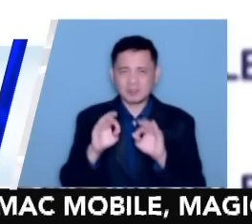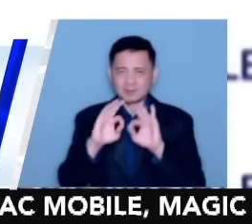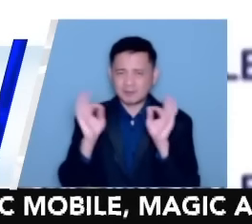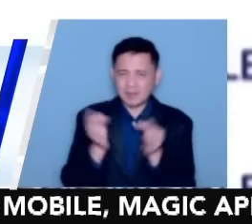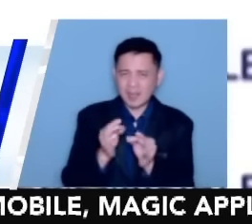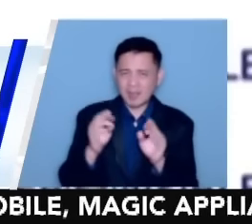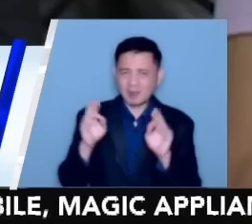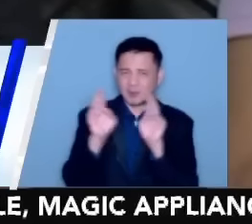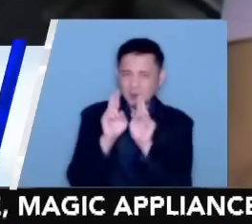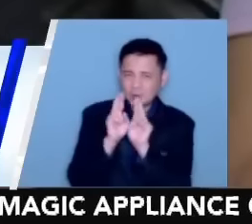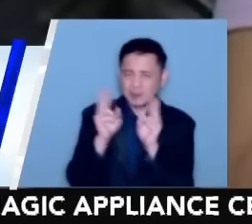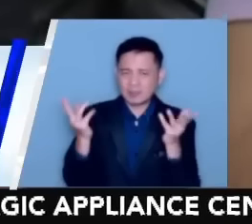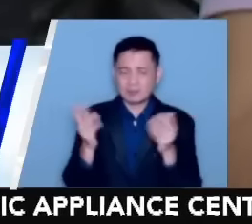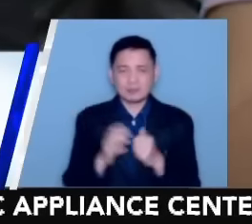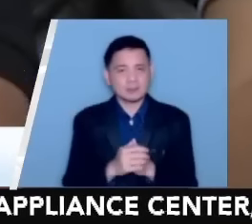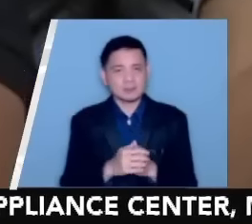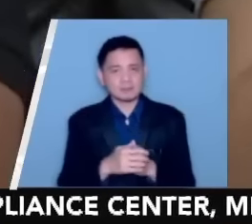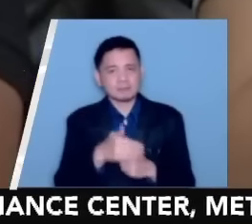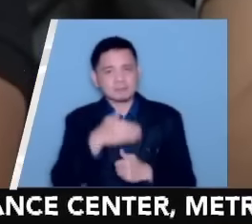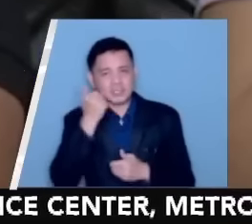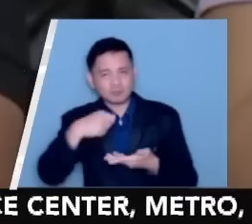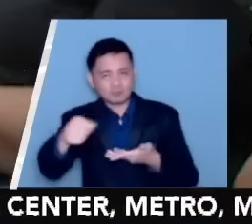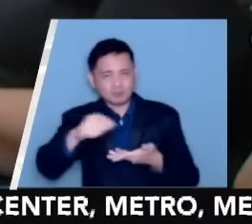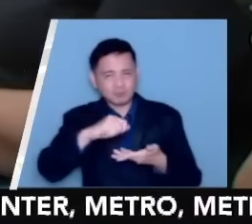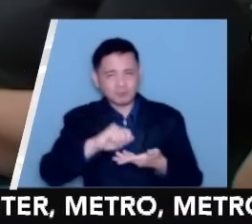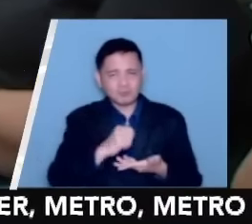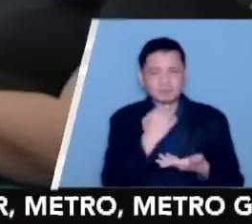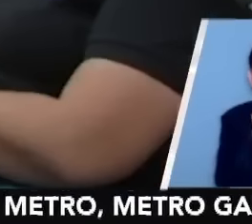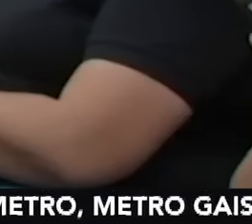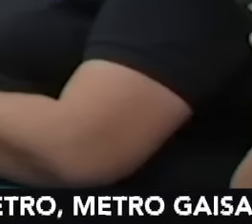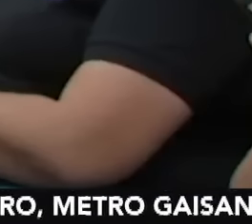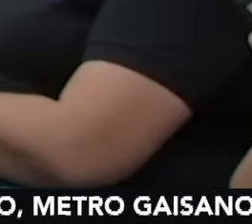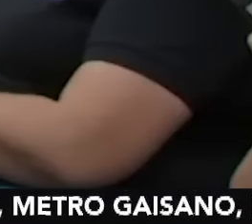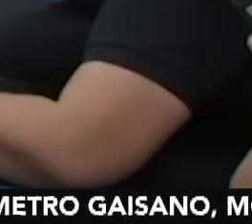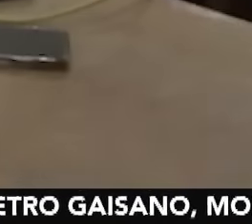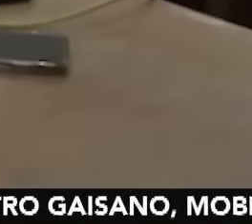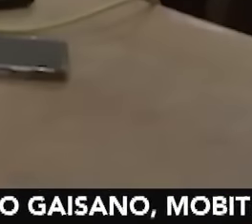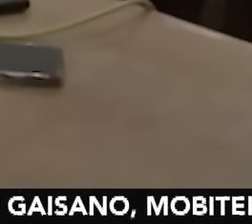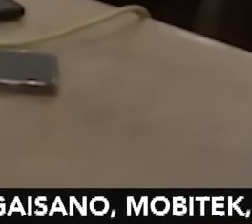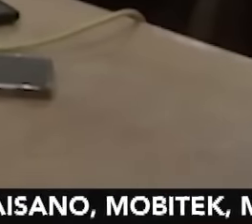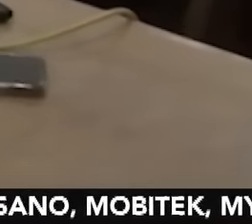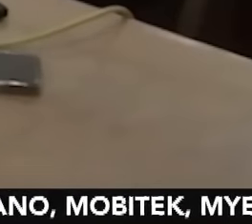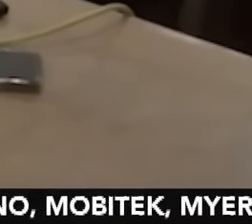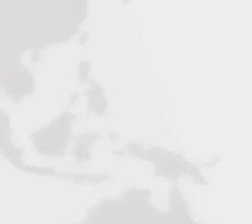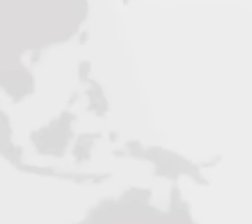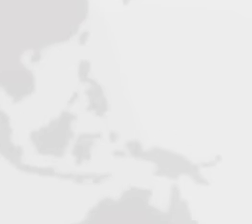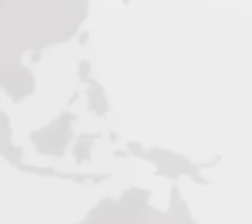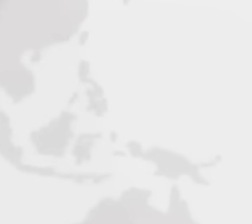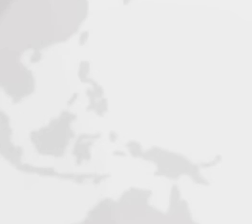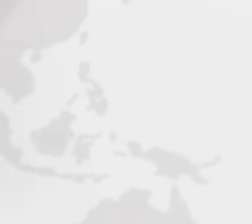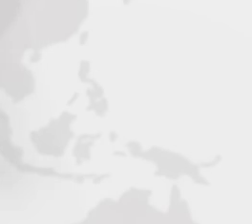tayo ng pakonti-konti. Bernadette Reyes, nagbabalita para sa GMA Integrated News.